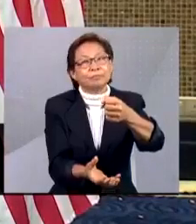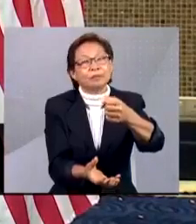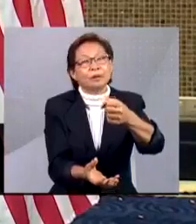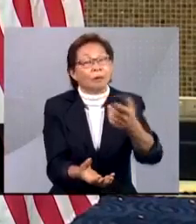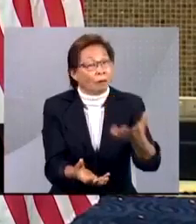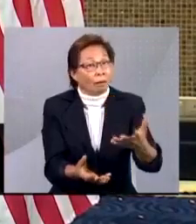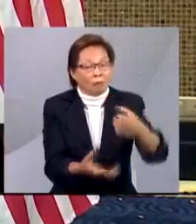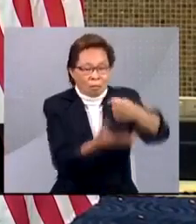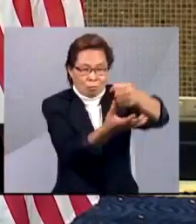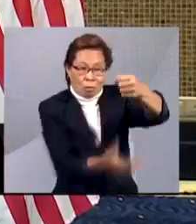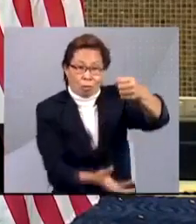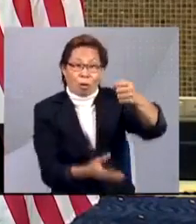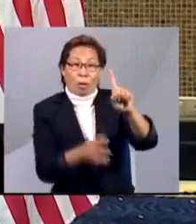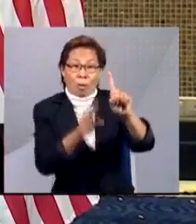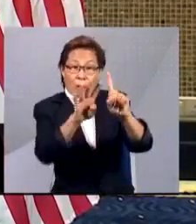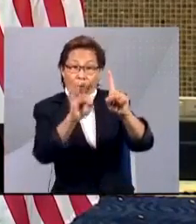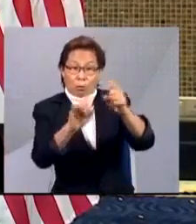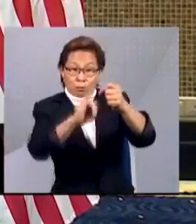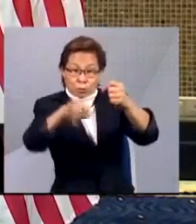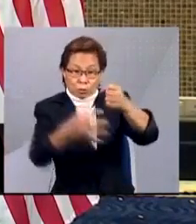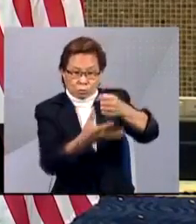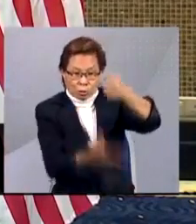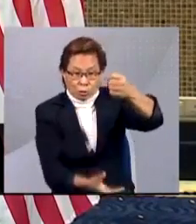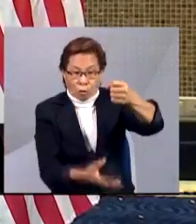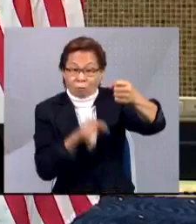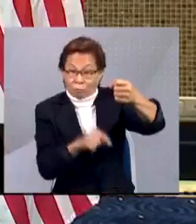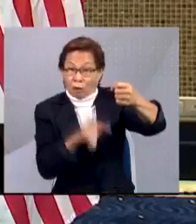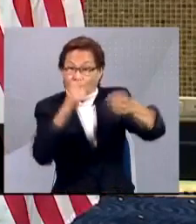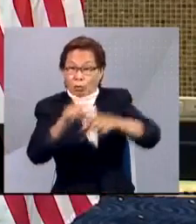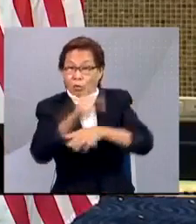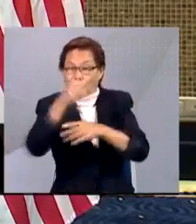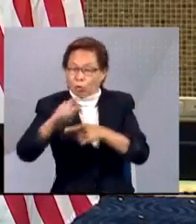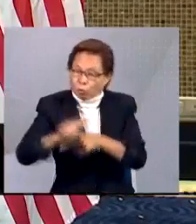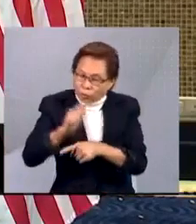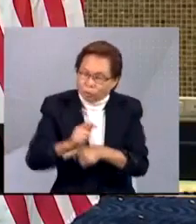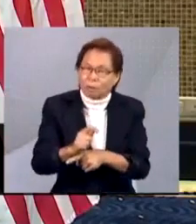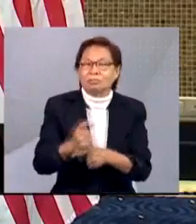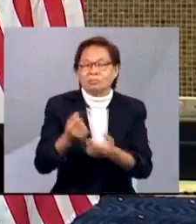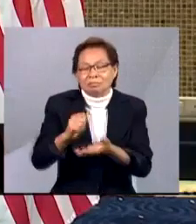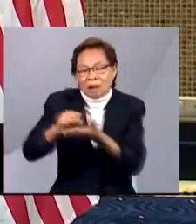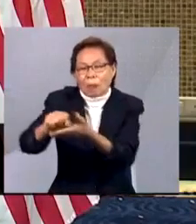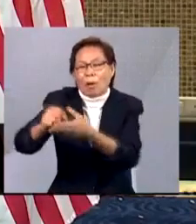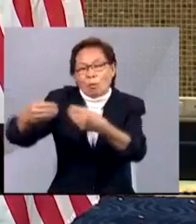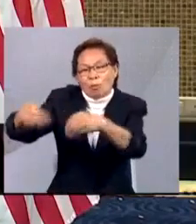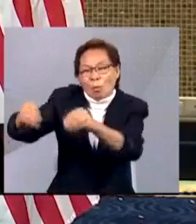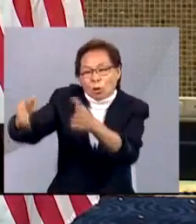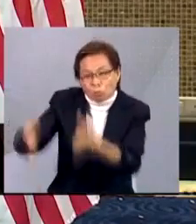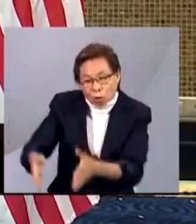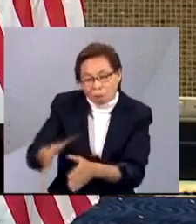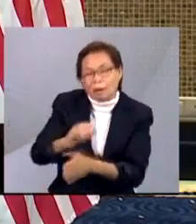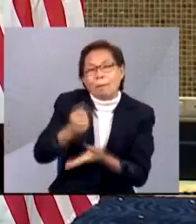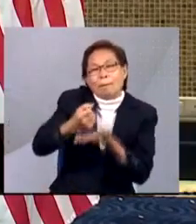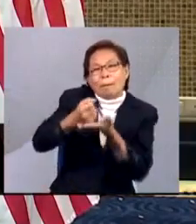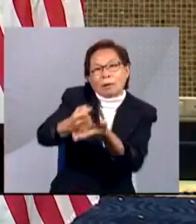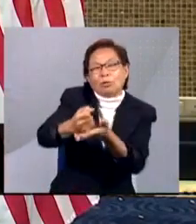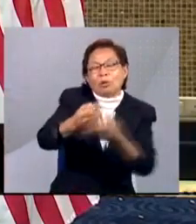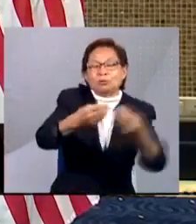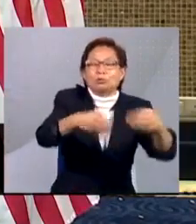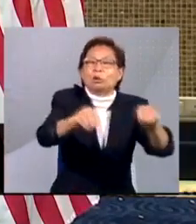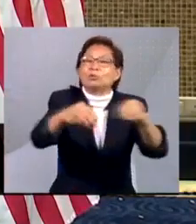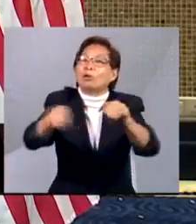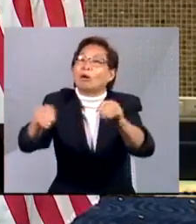Peruntukan ini akan digunakan untuk sesi latihan, subsidi penjual dan juga bantuan